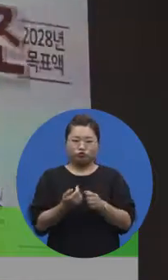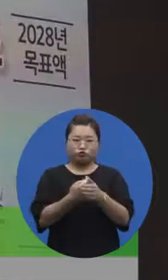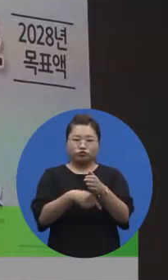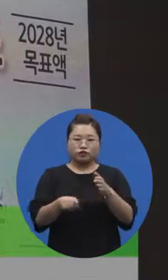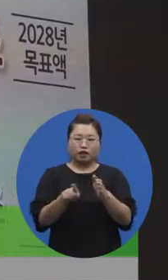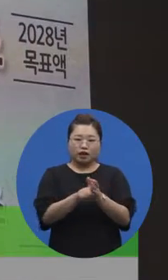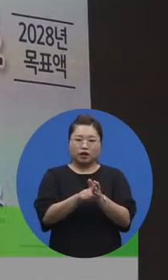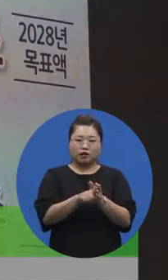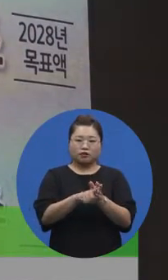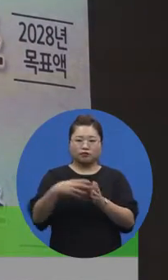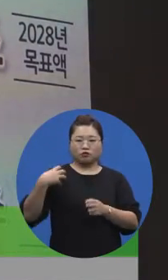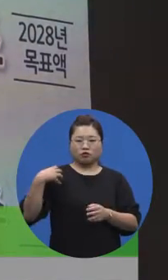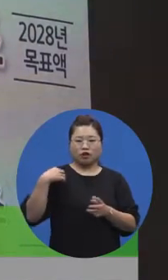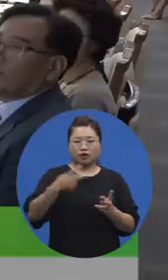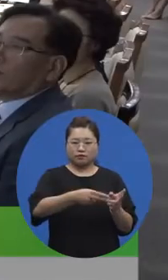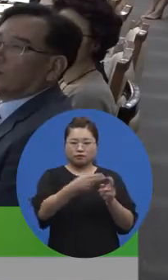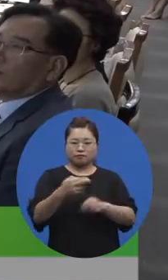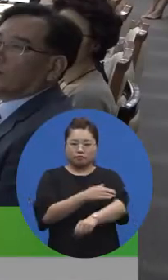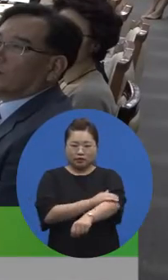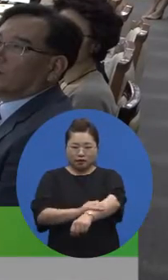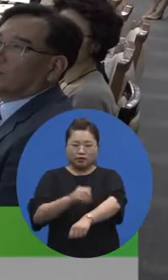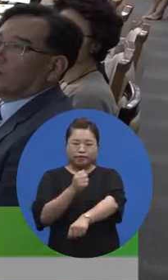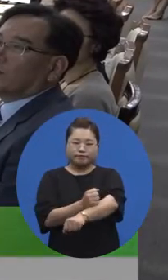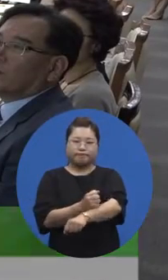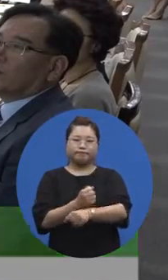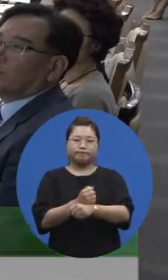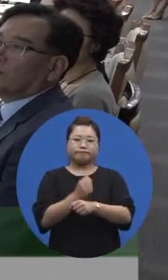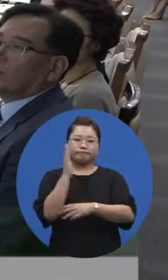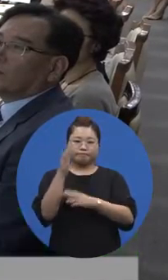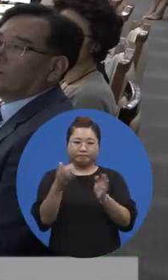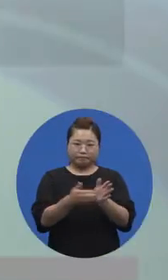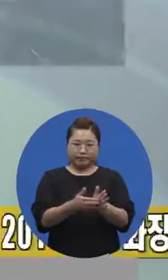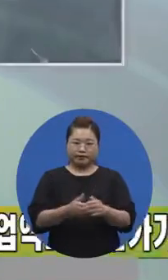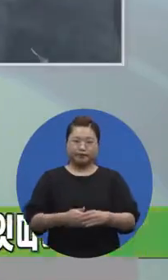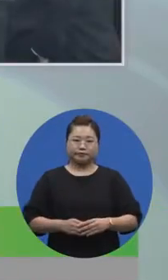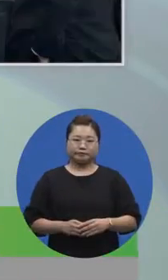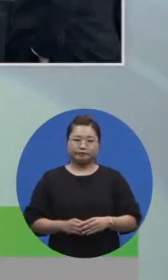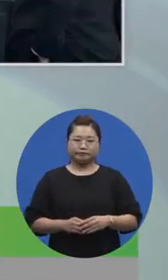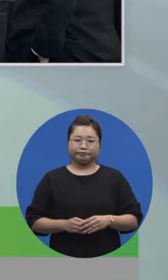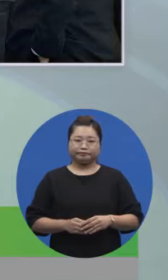실현의 견인차 역할을 훌륭히 해낼 것이라고 말했습니다.